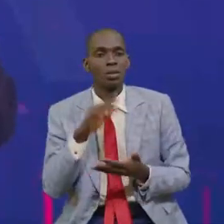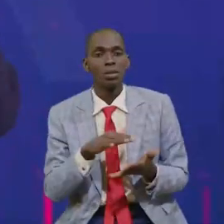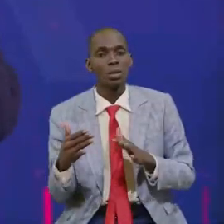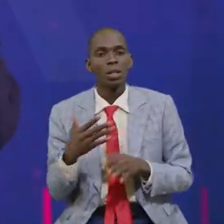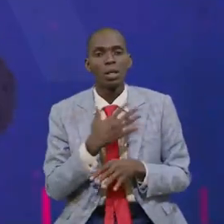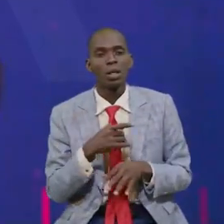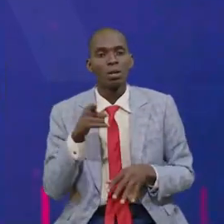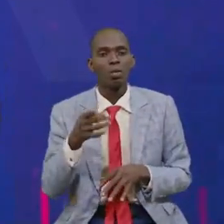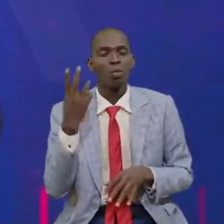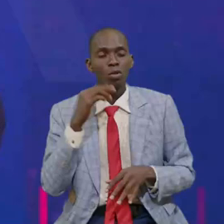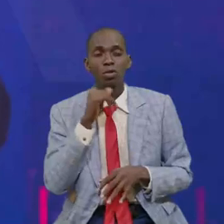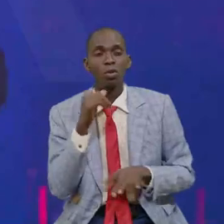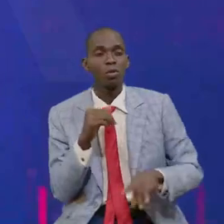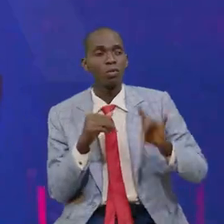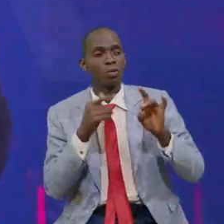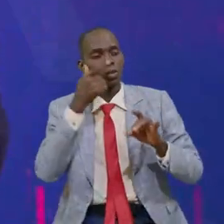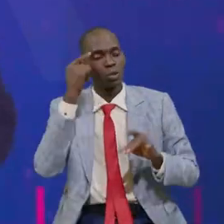l'avait enlevé.